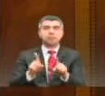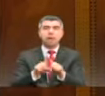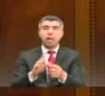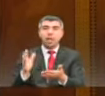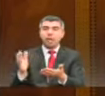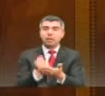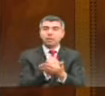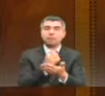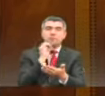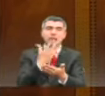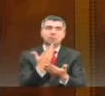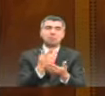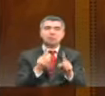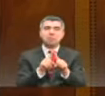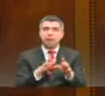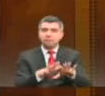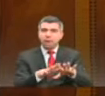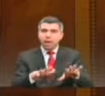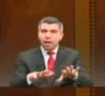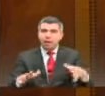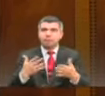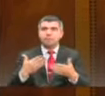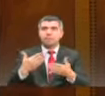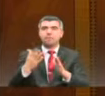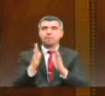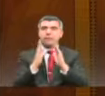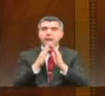الملكية لأجل المنفعة العامة وتنفيذ الأحكام القضائية